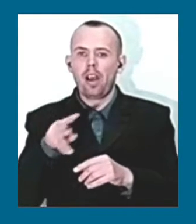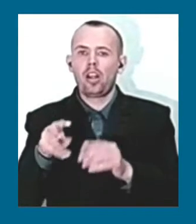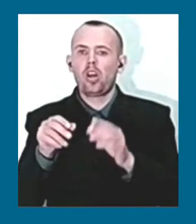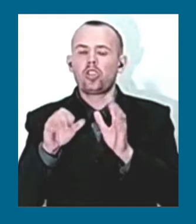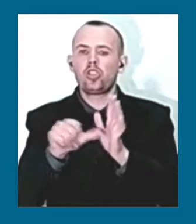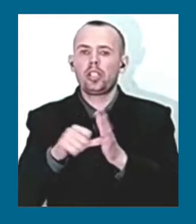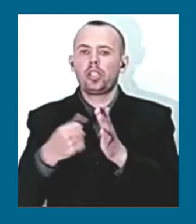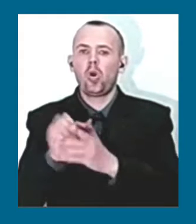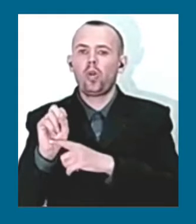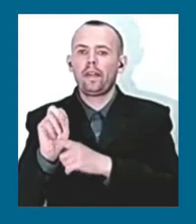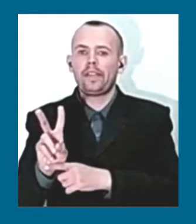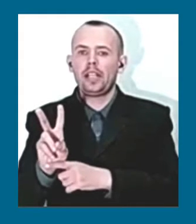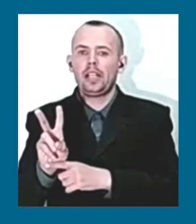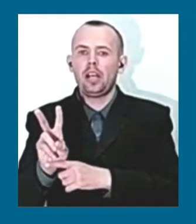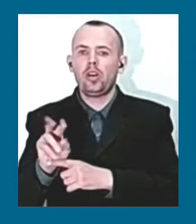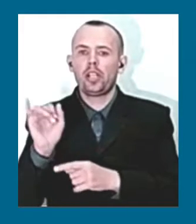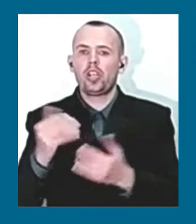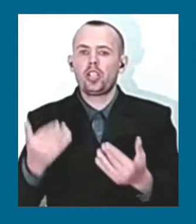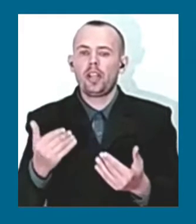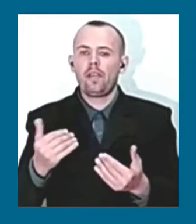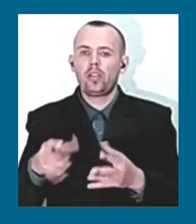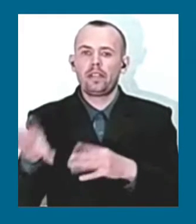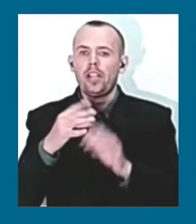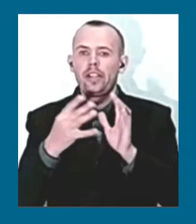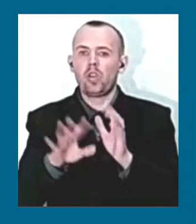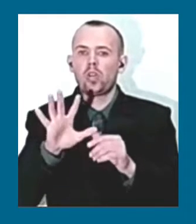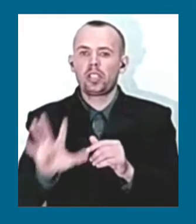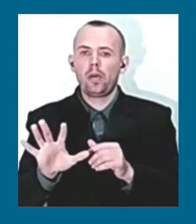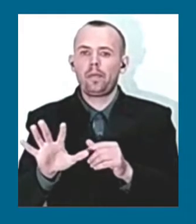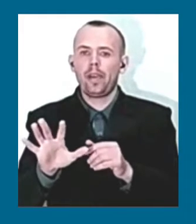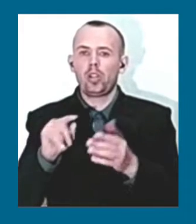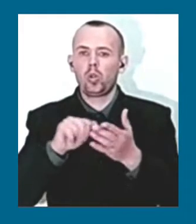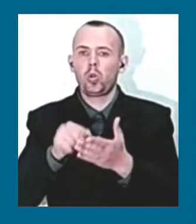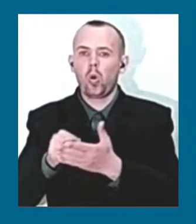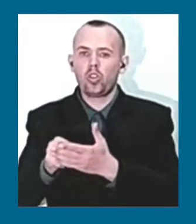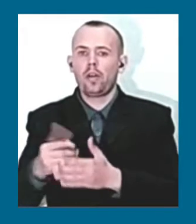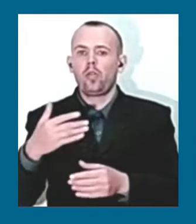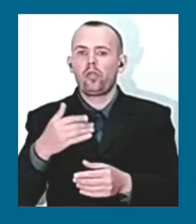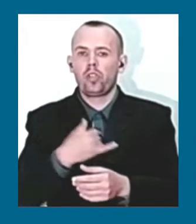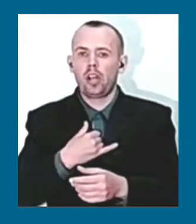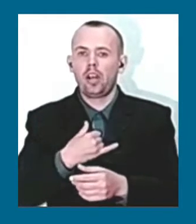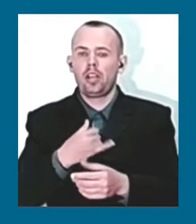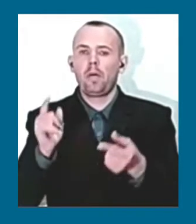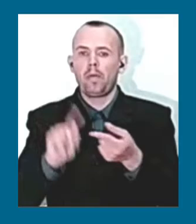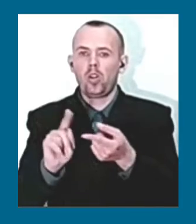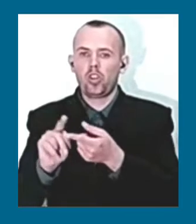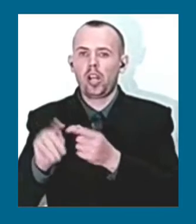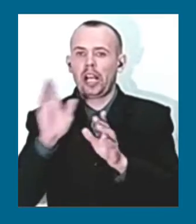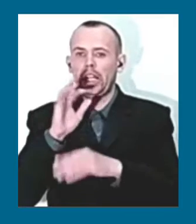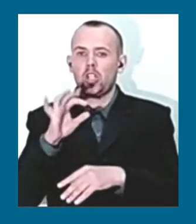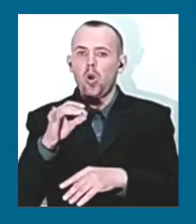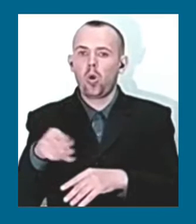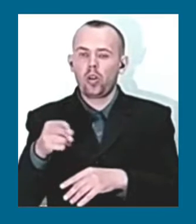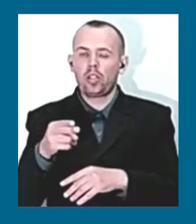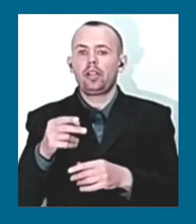и сегодня все 95 точек у нас подключены к кислороду, мы вывели